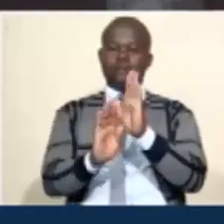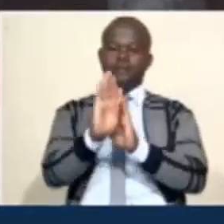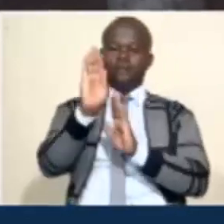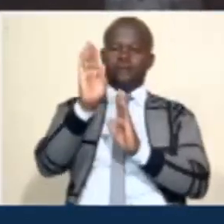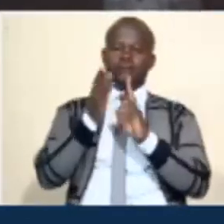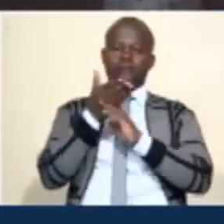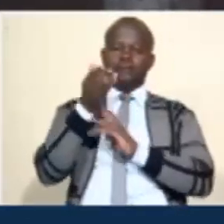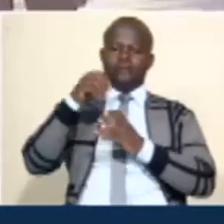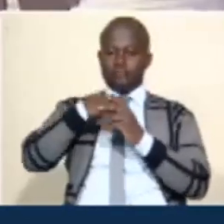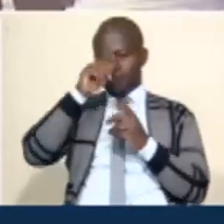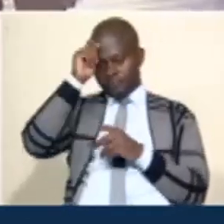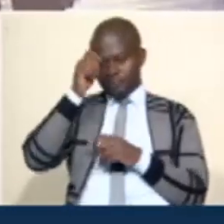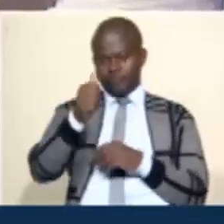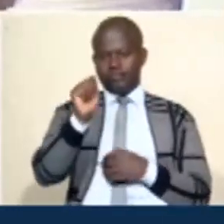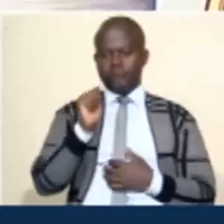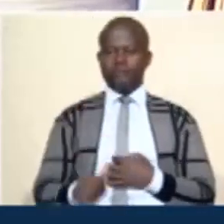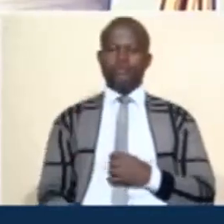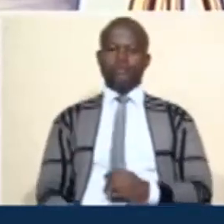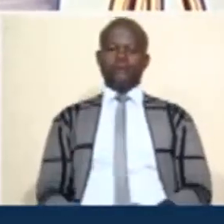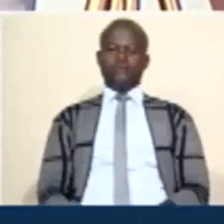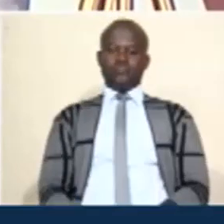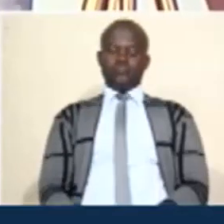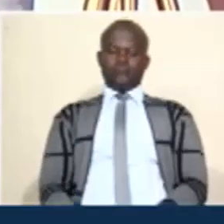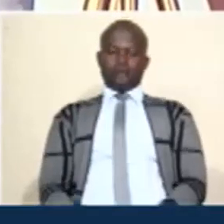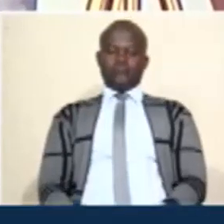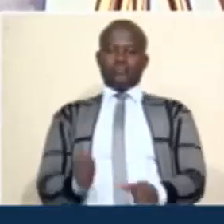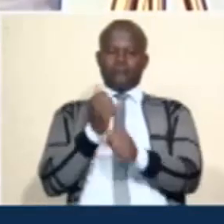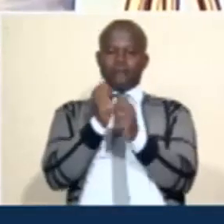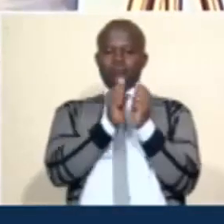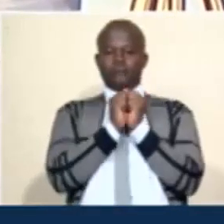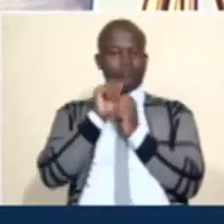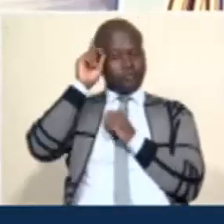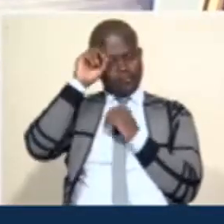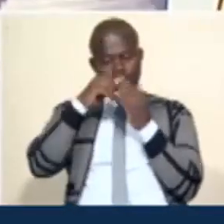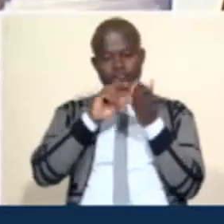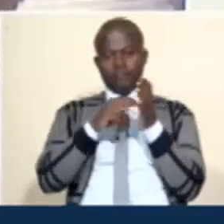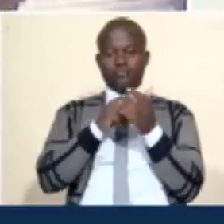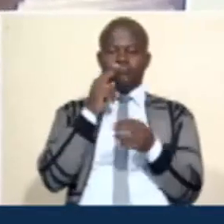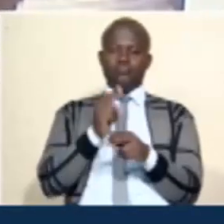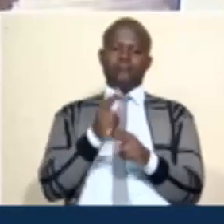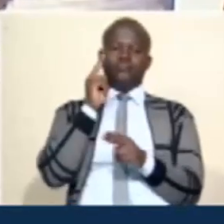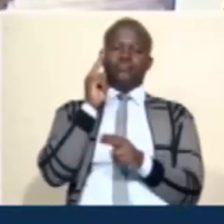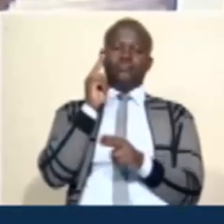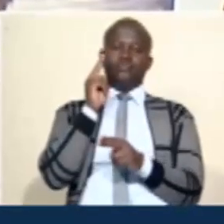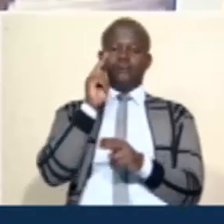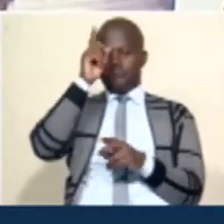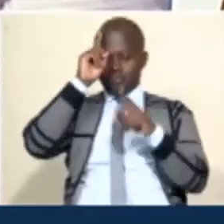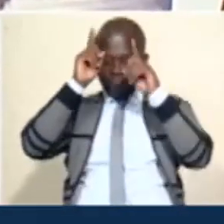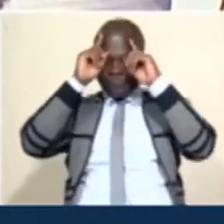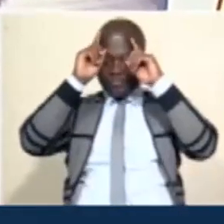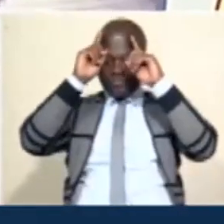imbere binyuze mu mpano zabo kwashyize hamwe tekereza umushinga tubita Himba